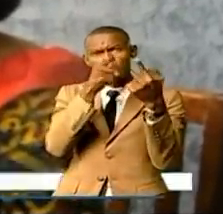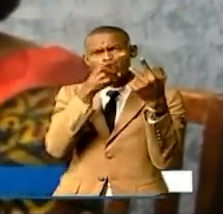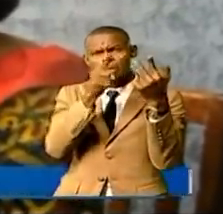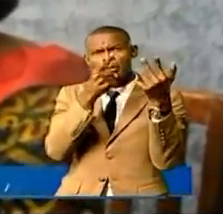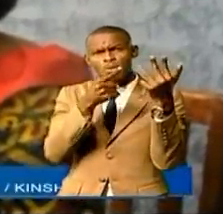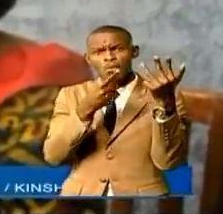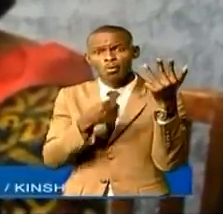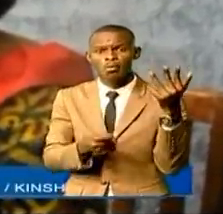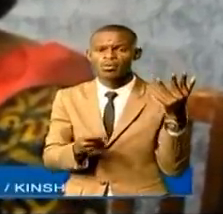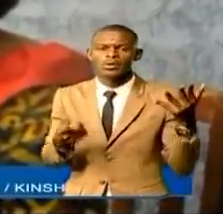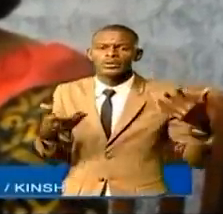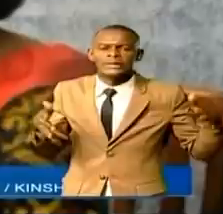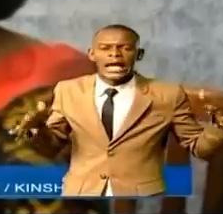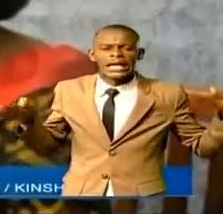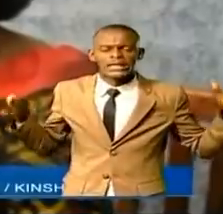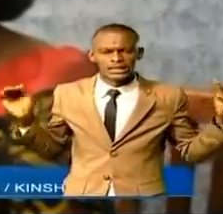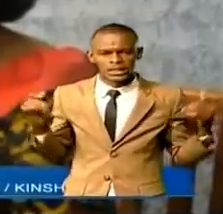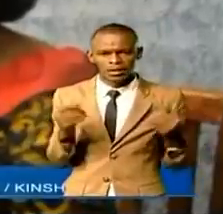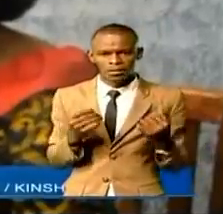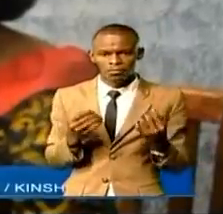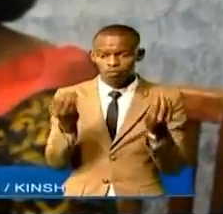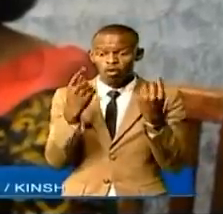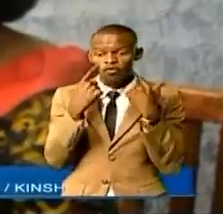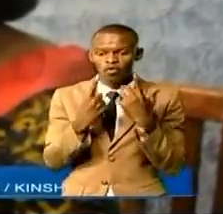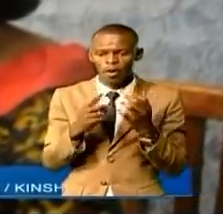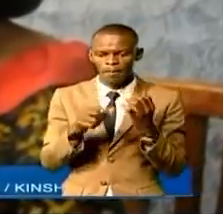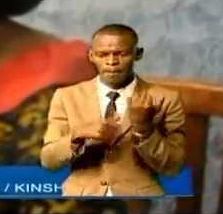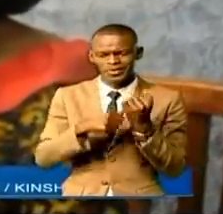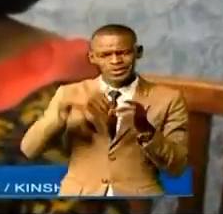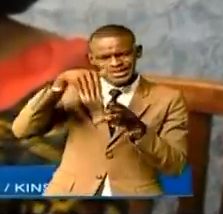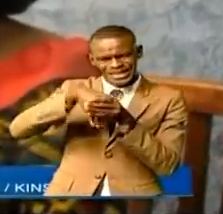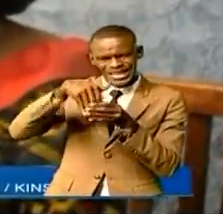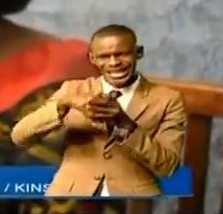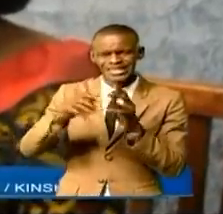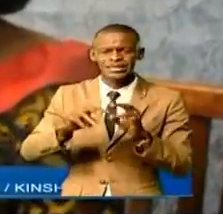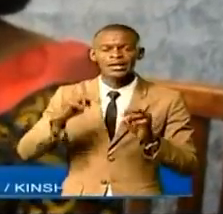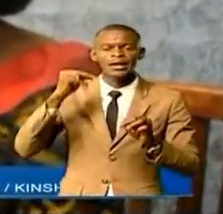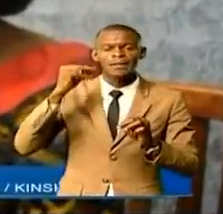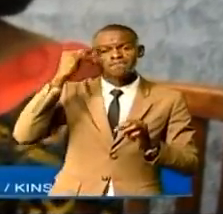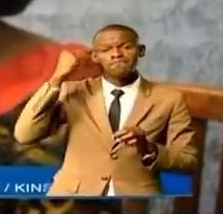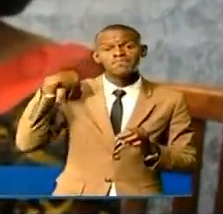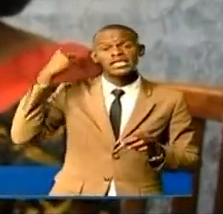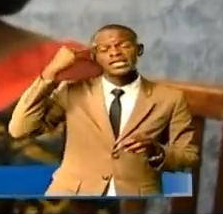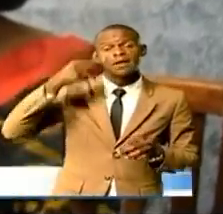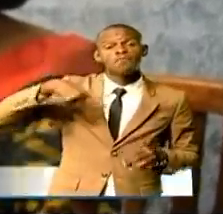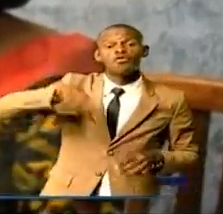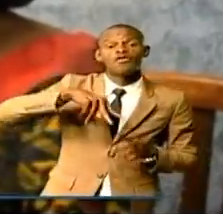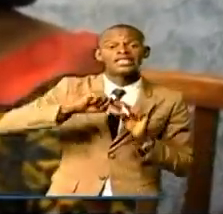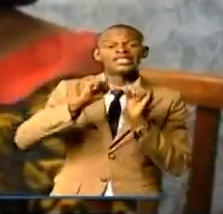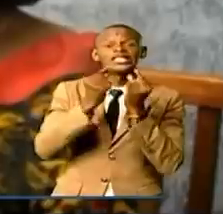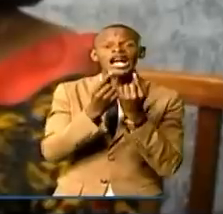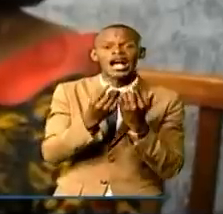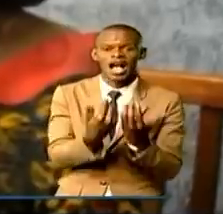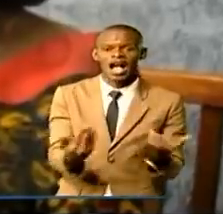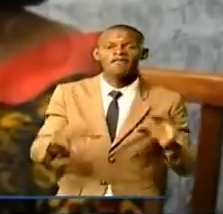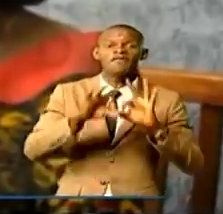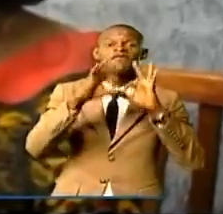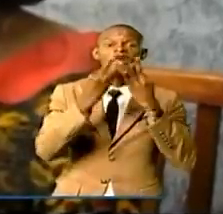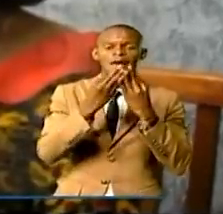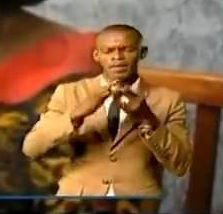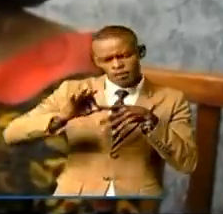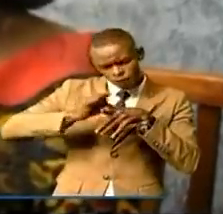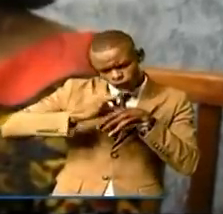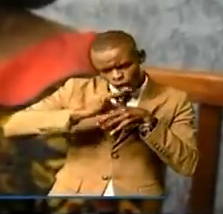capacités des agents des services genre dans les quatre districts que compte la ville est l'une des priorités